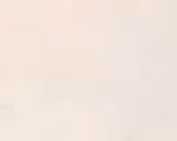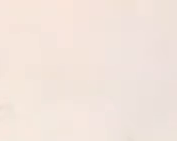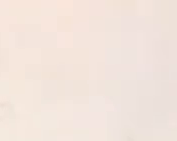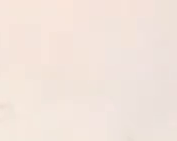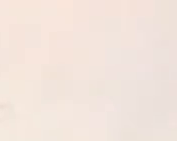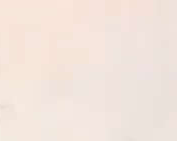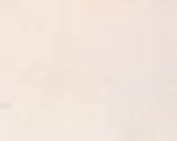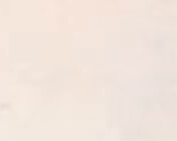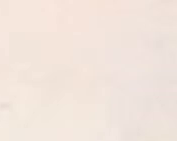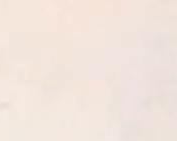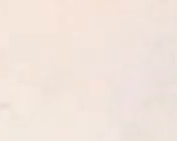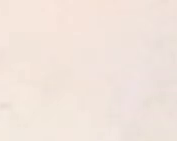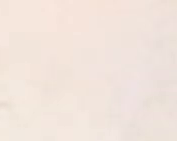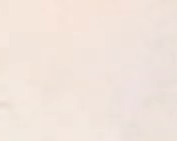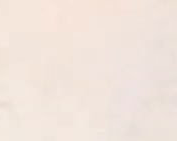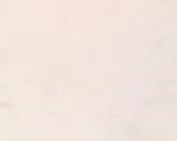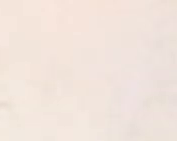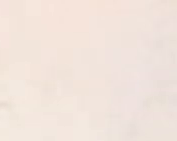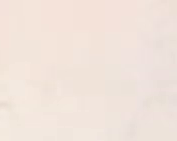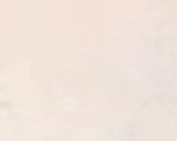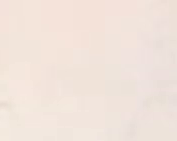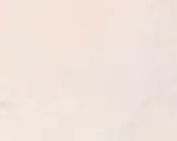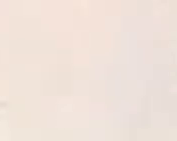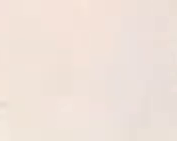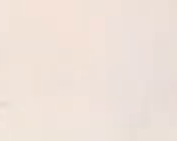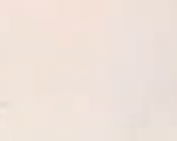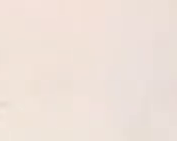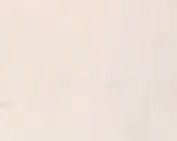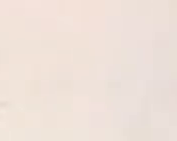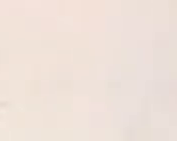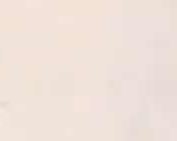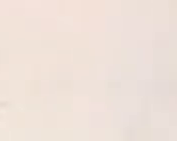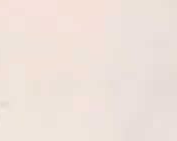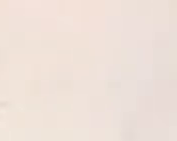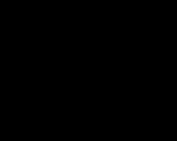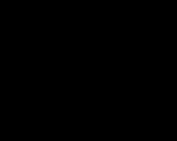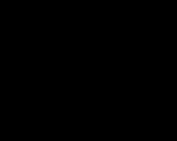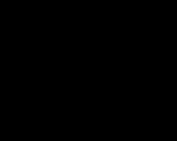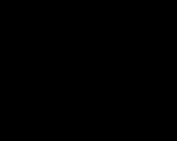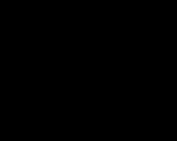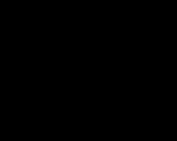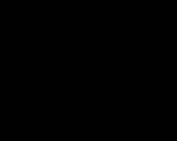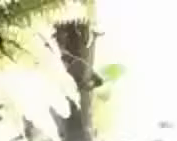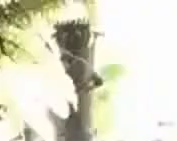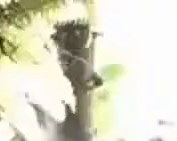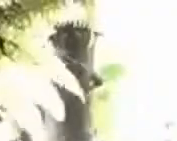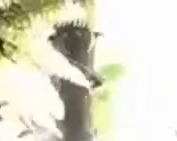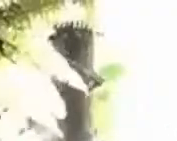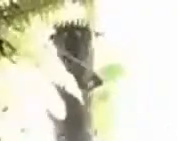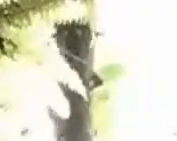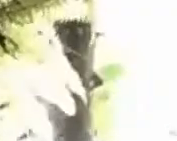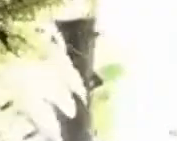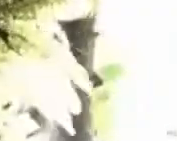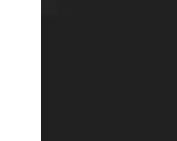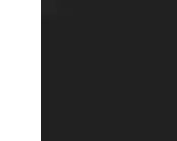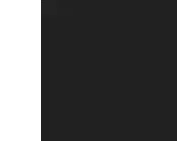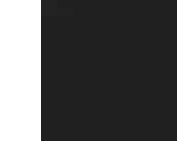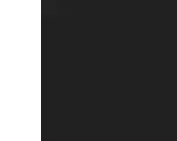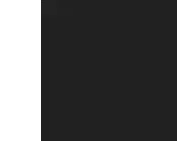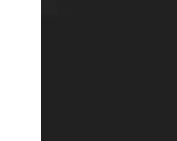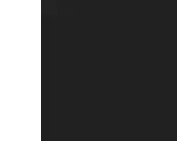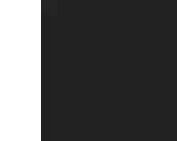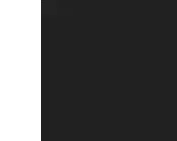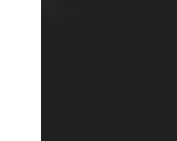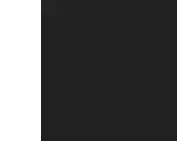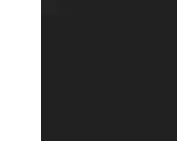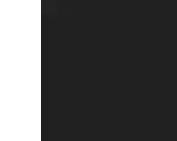Lah mengenai keuntungan atau penguatan regulasi terkait keberadaan nodiar di Malaysia berikutnya kami